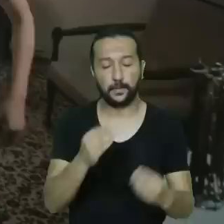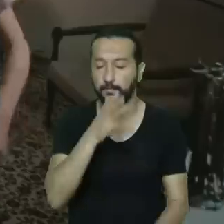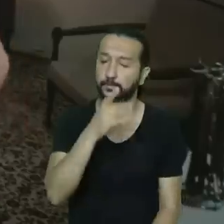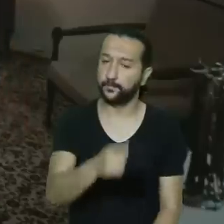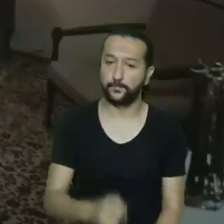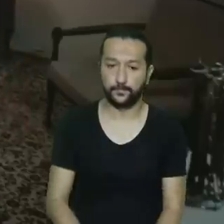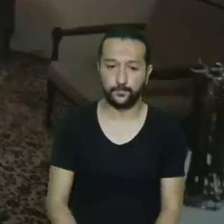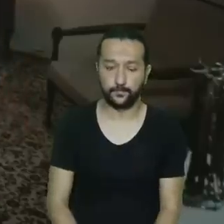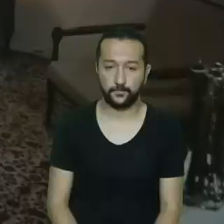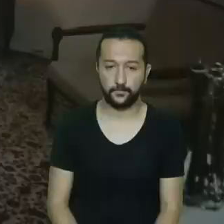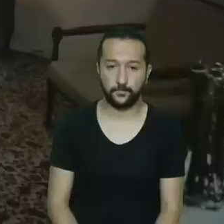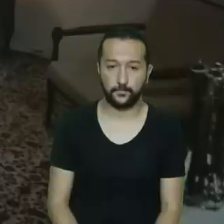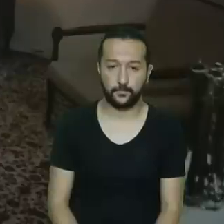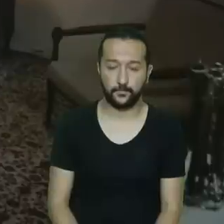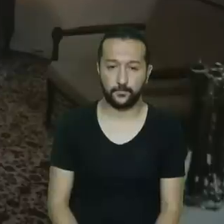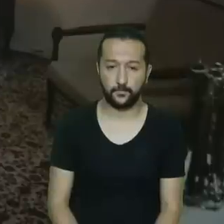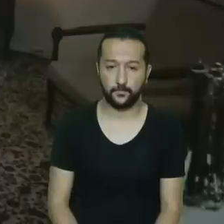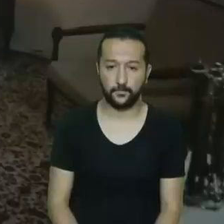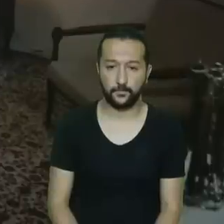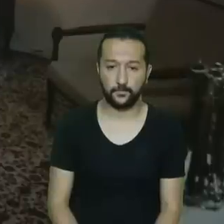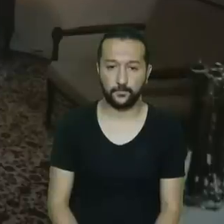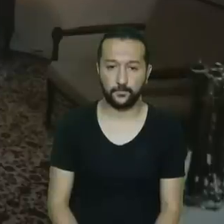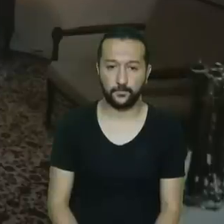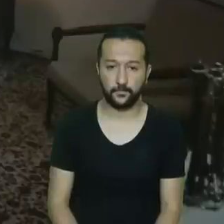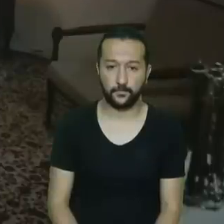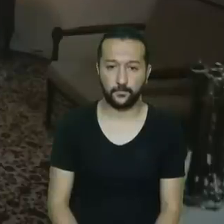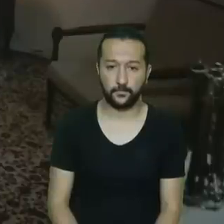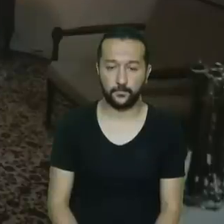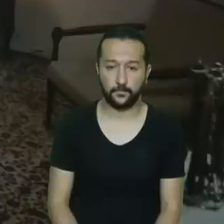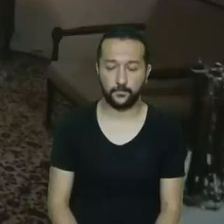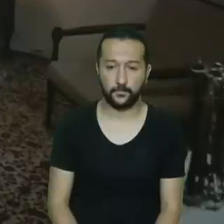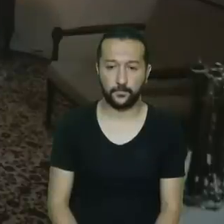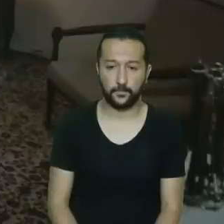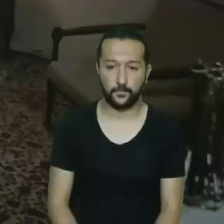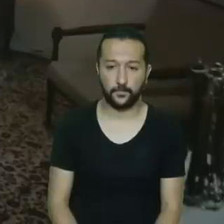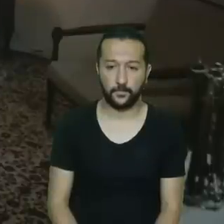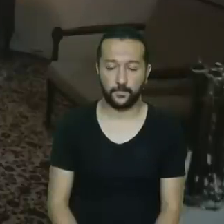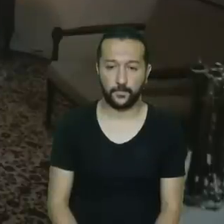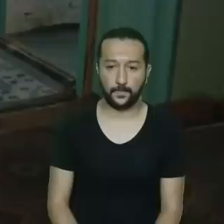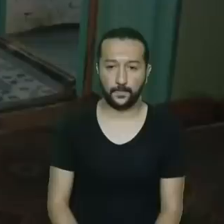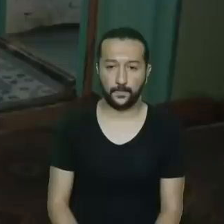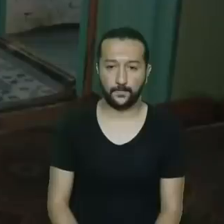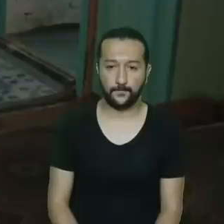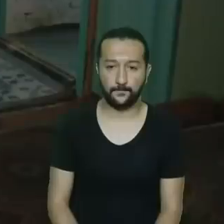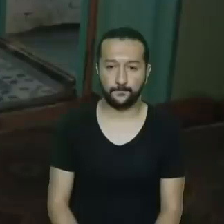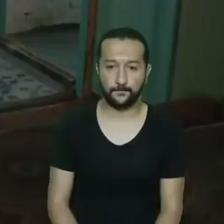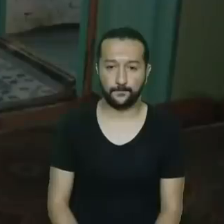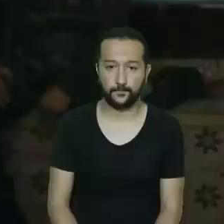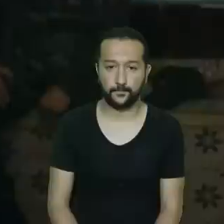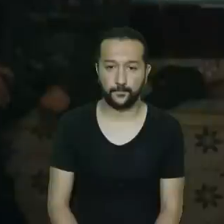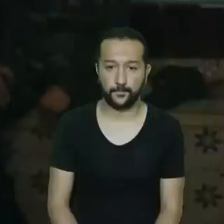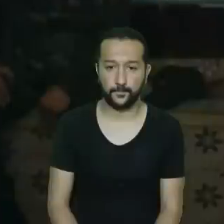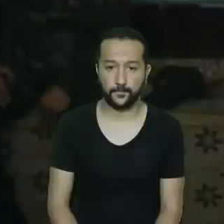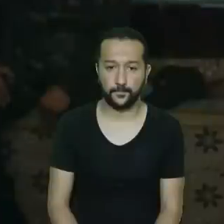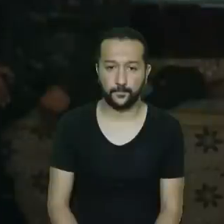madem. Gülenay gardırobundan kıyafetlerini alırken Zümrüt merdivenlerden çıktı. Olay yeri inceleme.